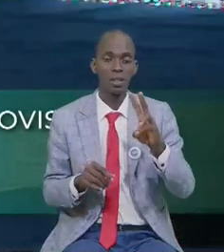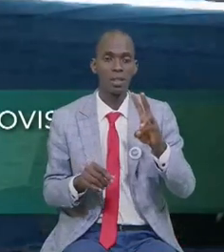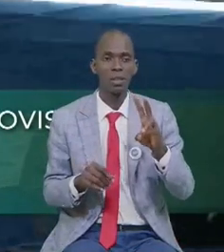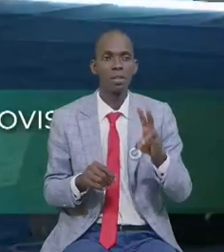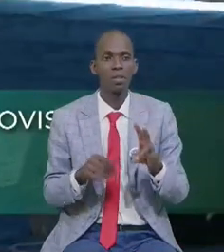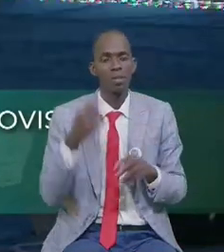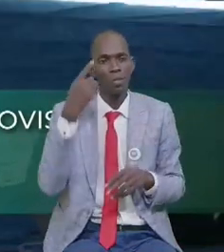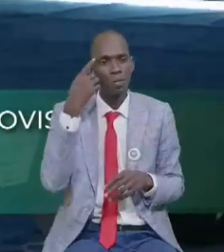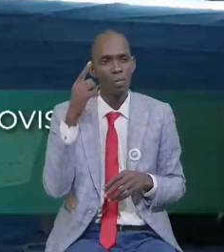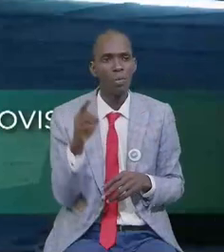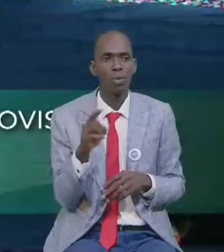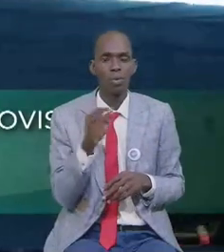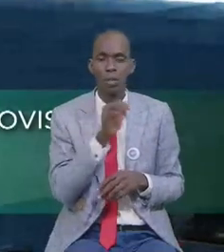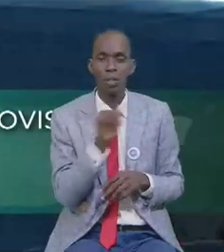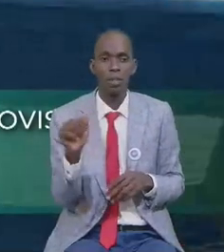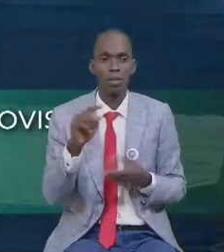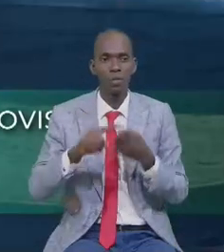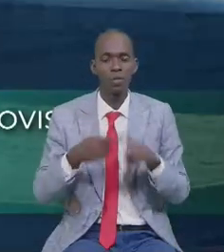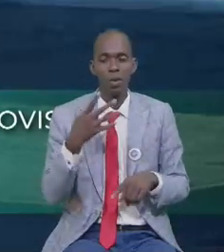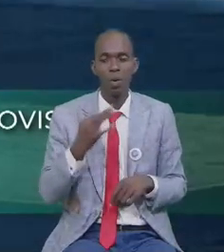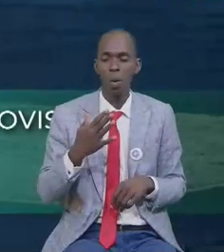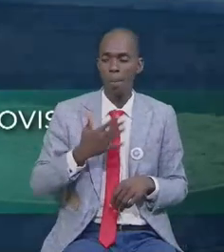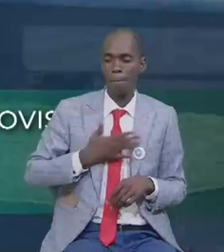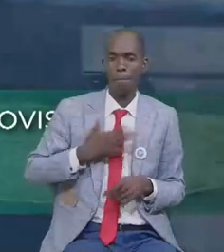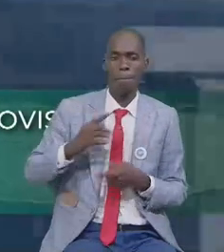Verset 6, quand un de mes amis est arrivé de vous, il y a un ami,